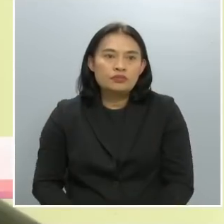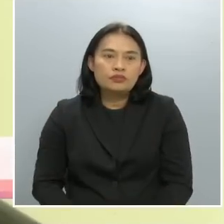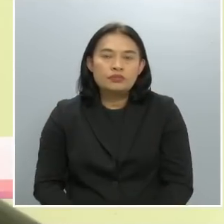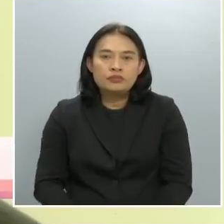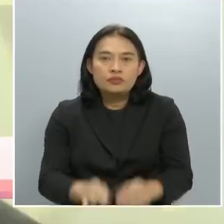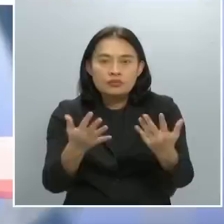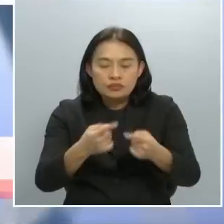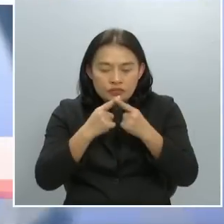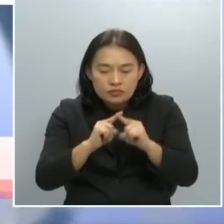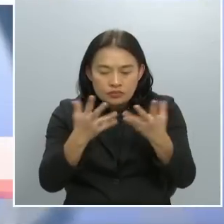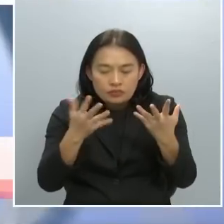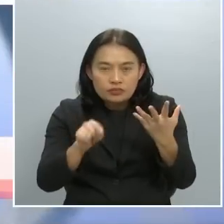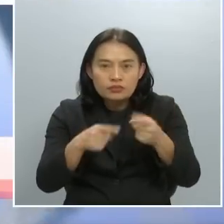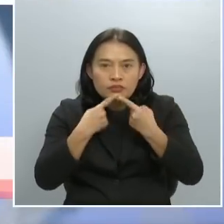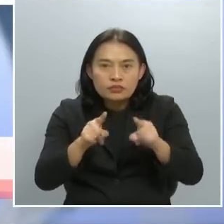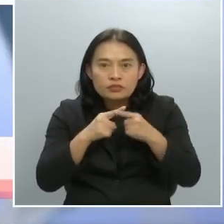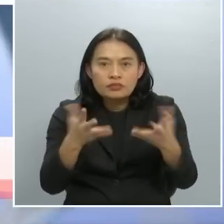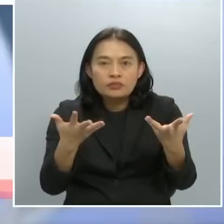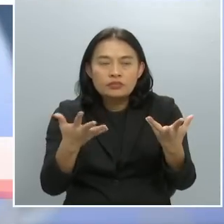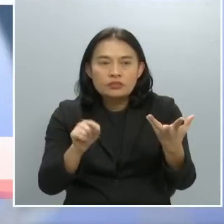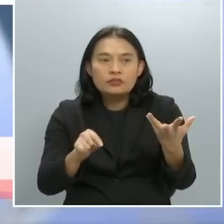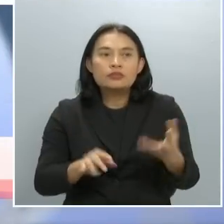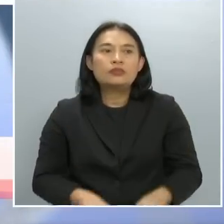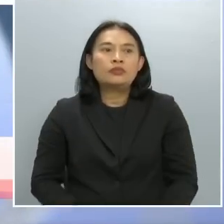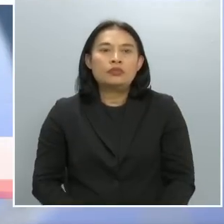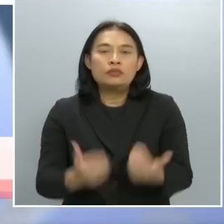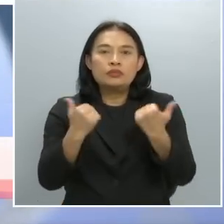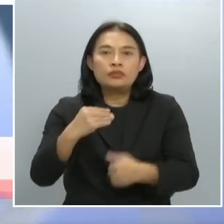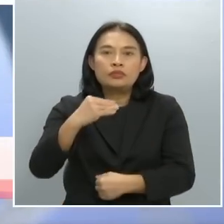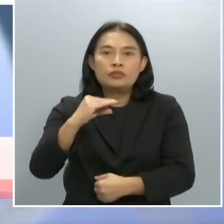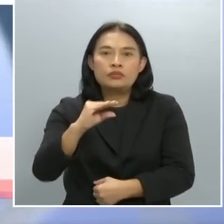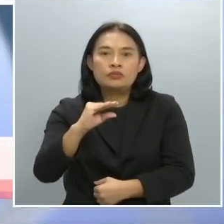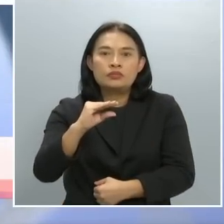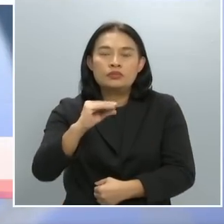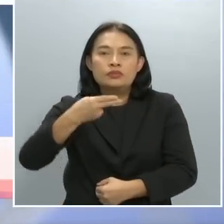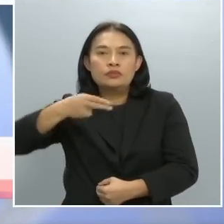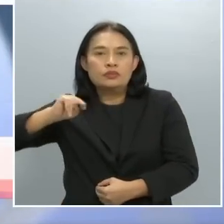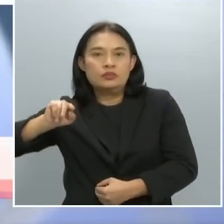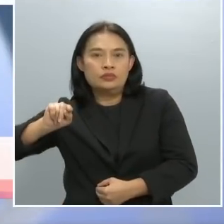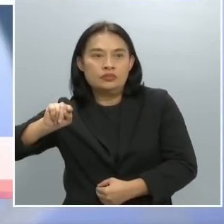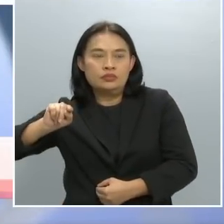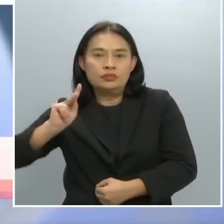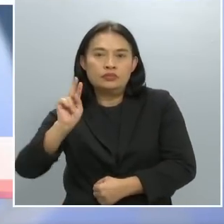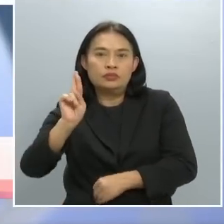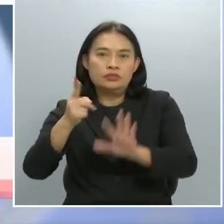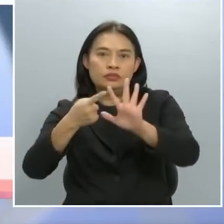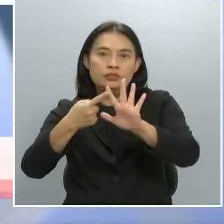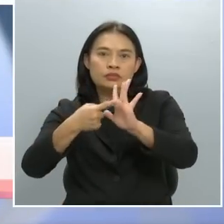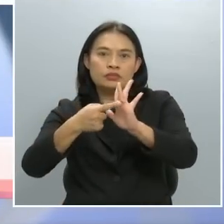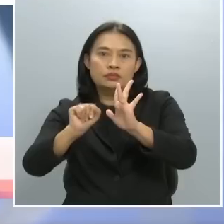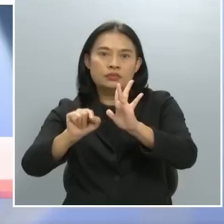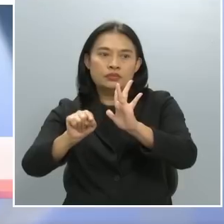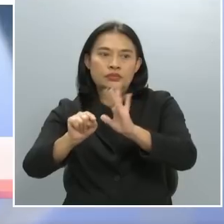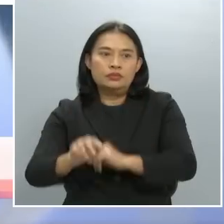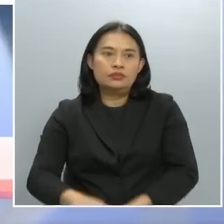ค่ะ ไม่สะดวกเลยหรอครับเพราะวันนี้เนี่ยในโหนกระแสจะทำเรื่องนี้ด้วยฮะเราเลยอยากได้ทั้งสองฝ่ายอะฮะ อ๋อ